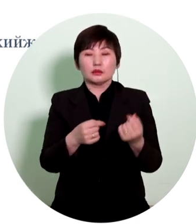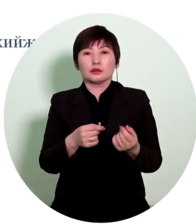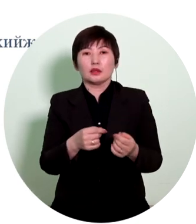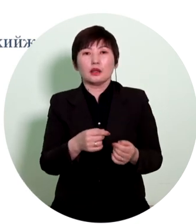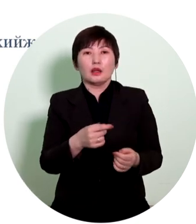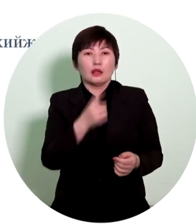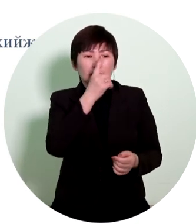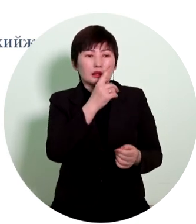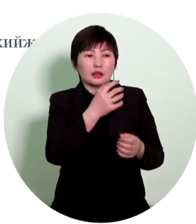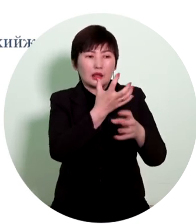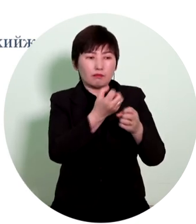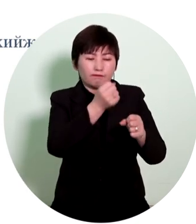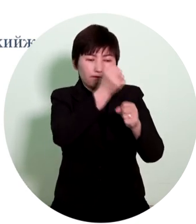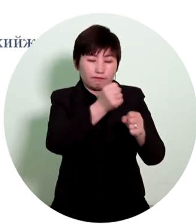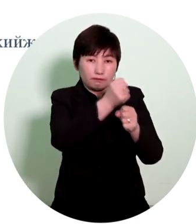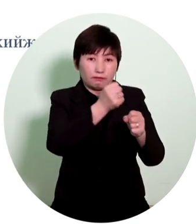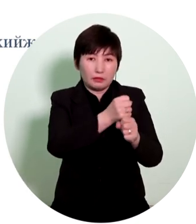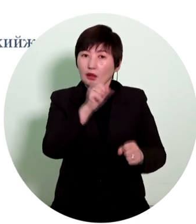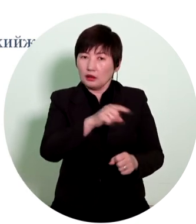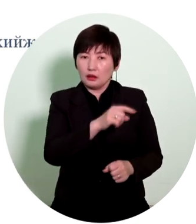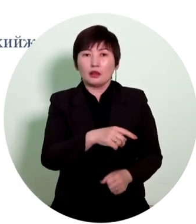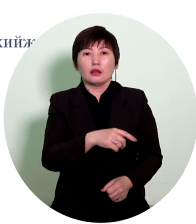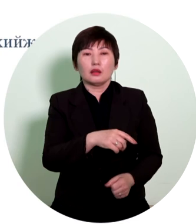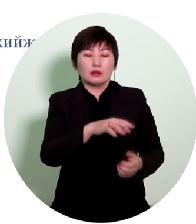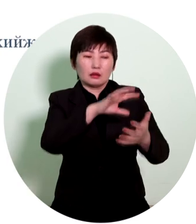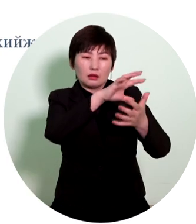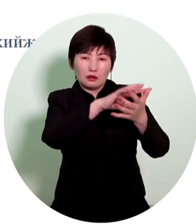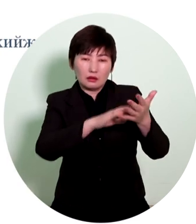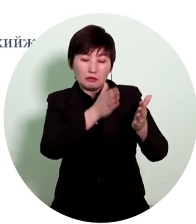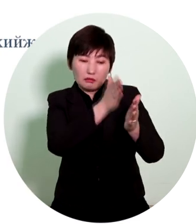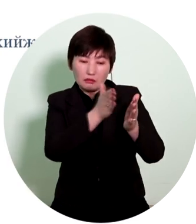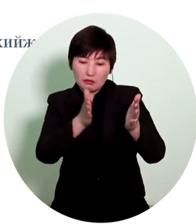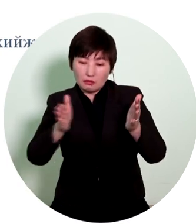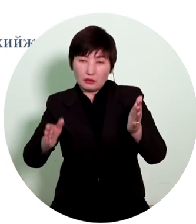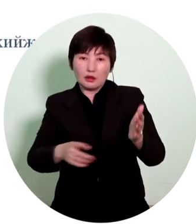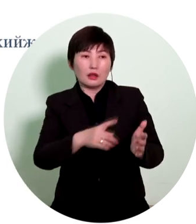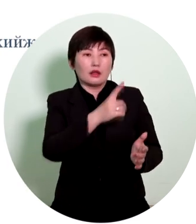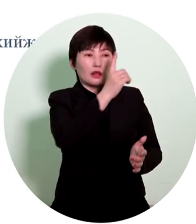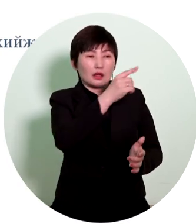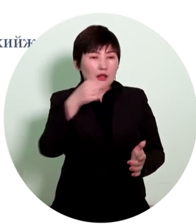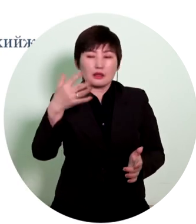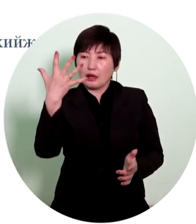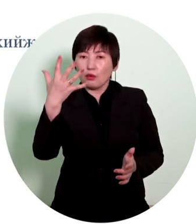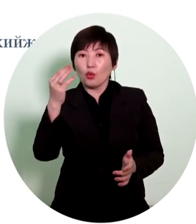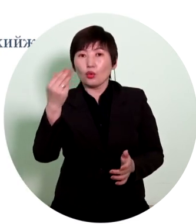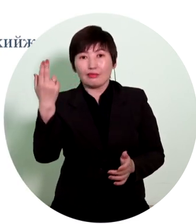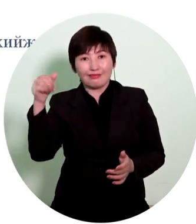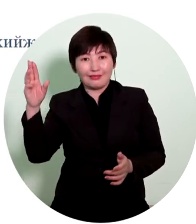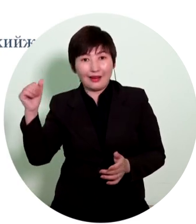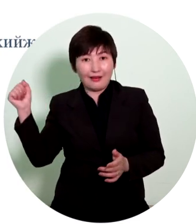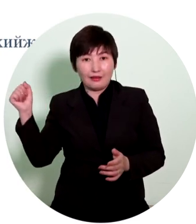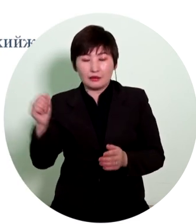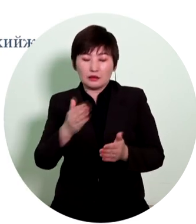нэг доор төлөвлөх хэрэггүй. Доор хайж өдөрт 3-аас 4 юм уу 4-өөс 5 удаагаас сэтрэхгүй байх шаардлагатай байж болно.